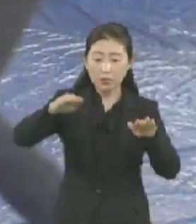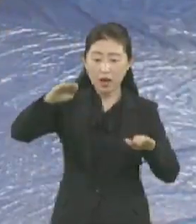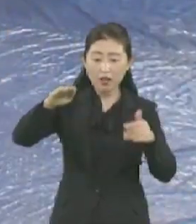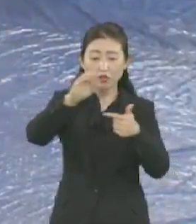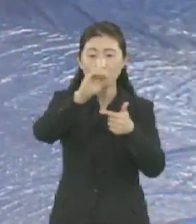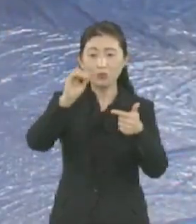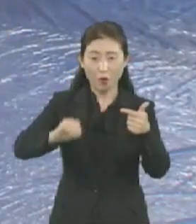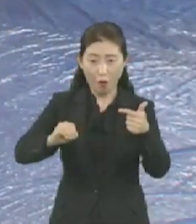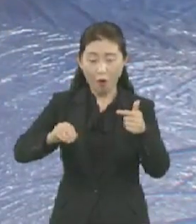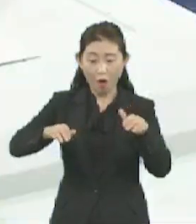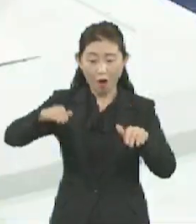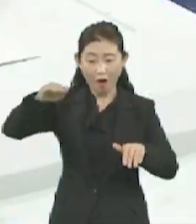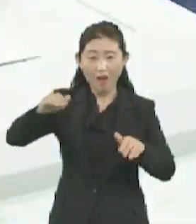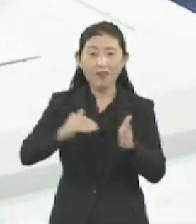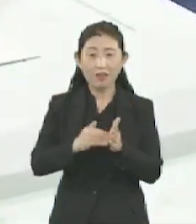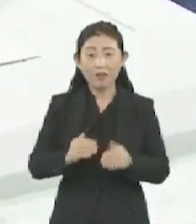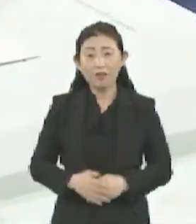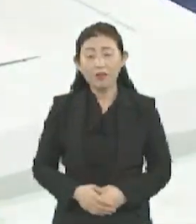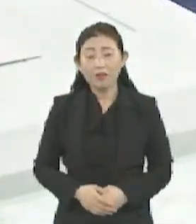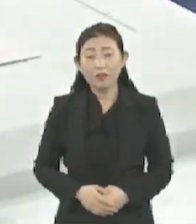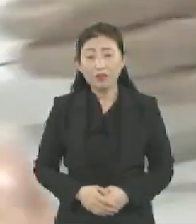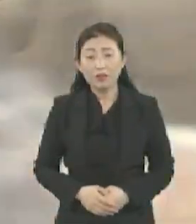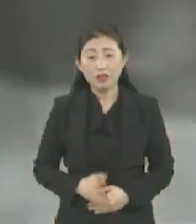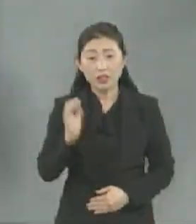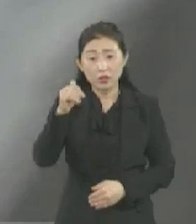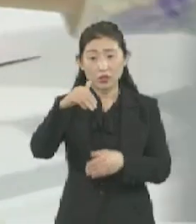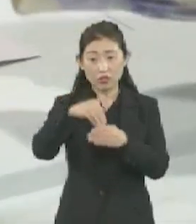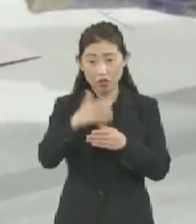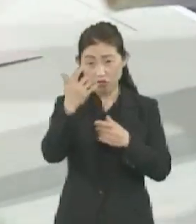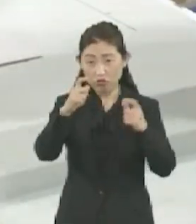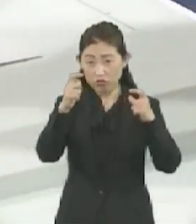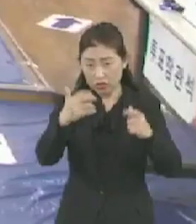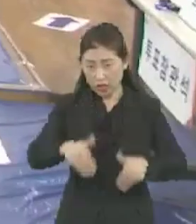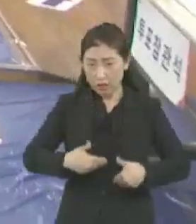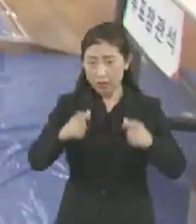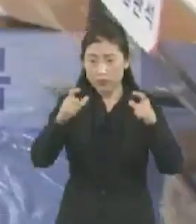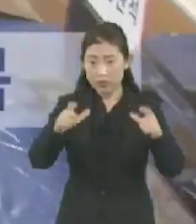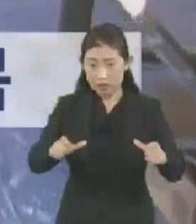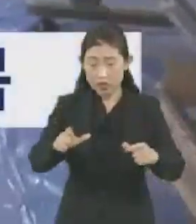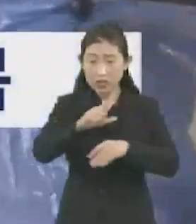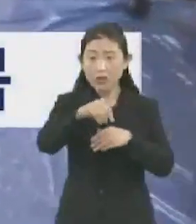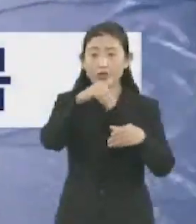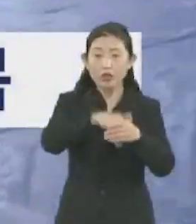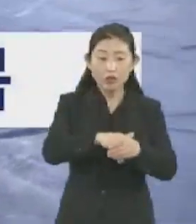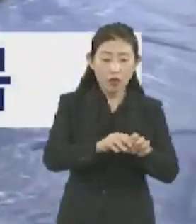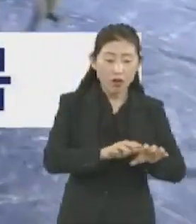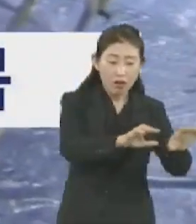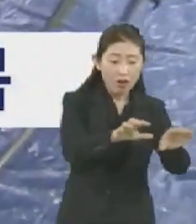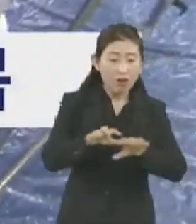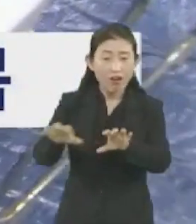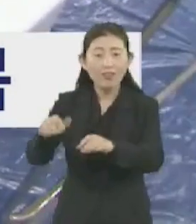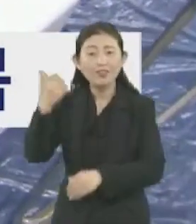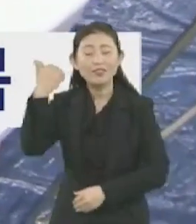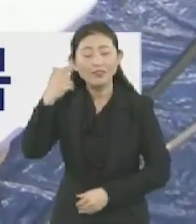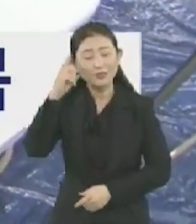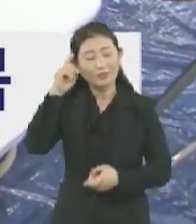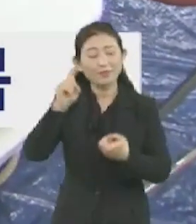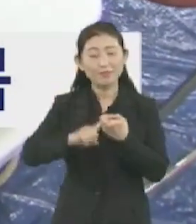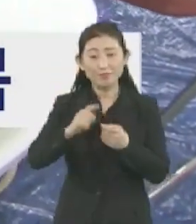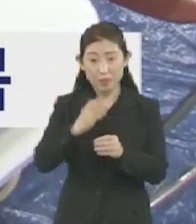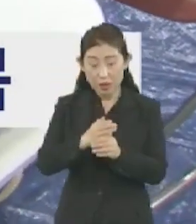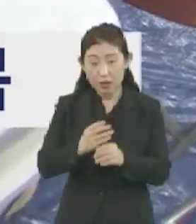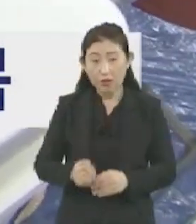라는 큰 차이로 껐습니다 대선에 충남 인심이 지방선거에서는 어떤 형태로 이어질지 관심이 모아지고